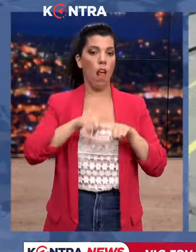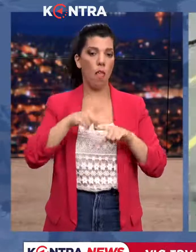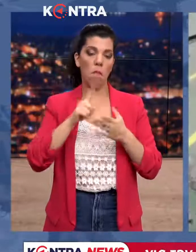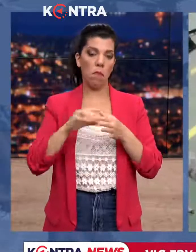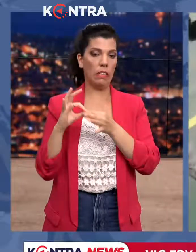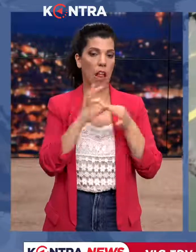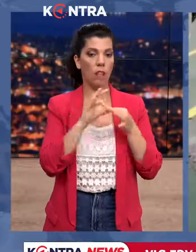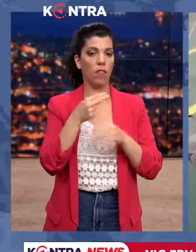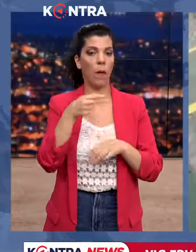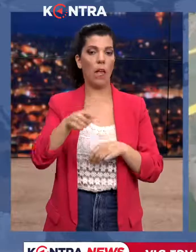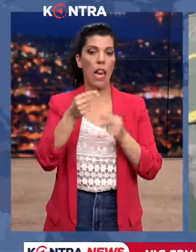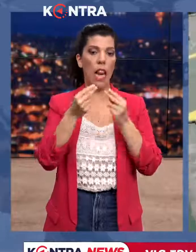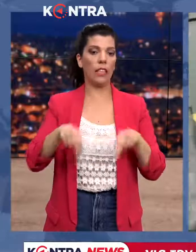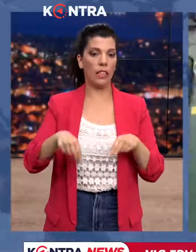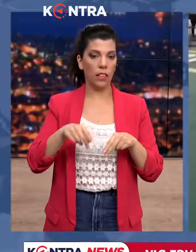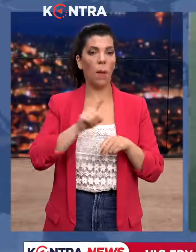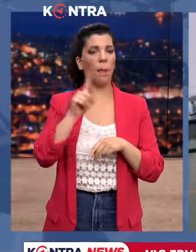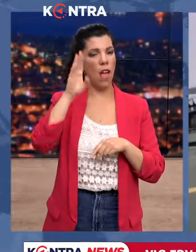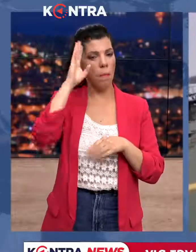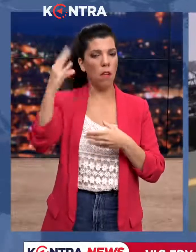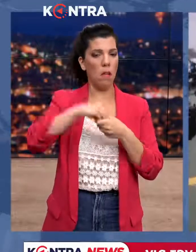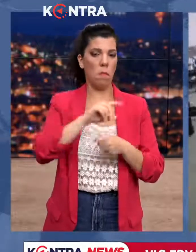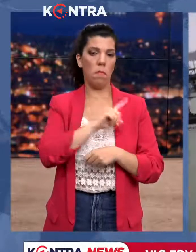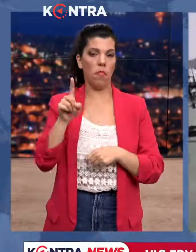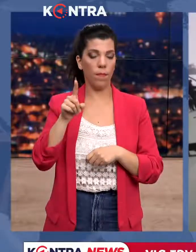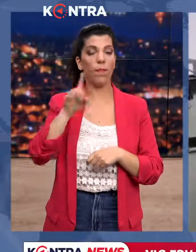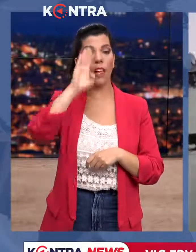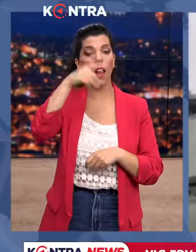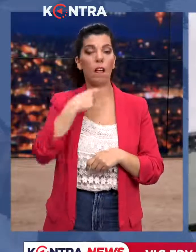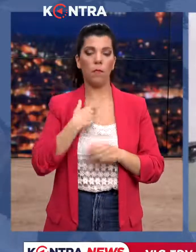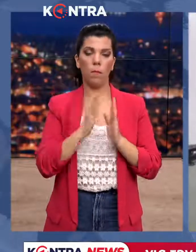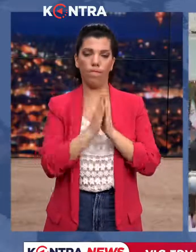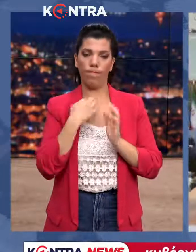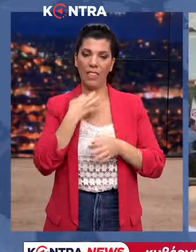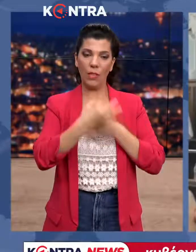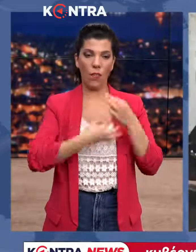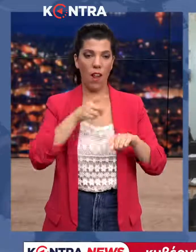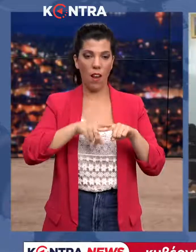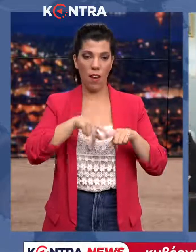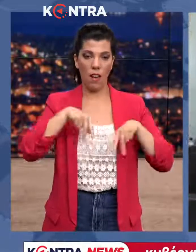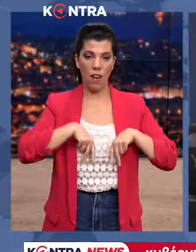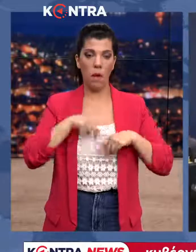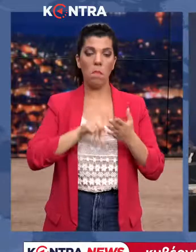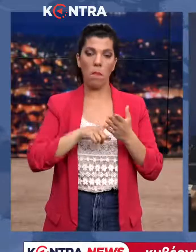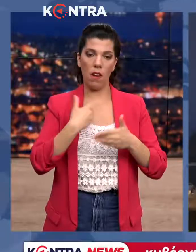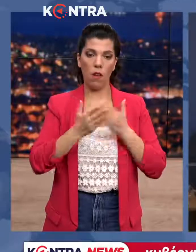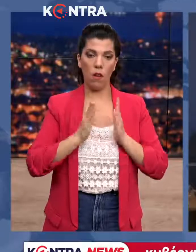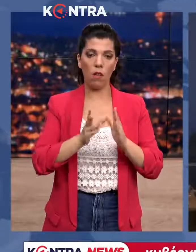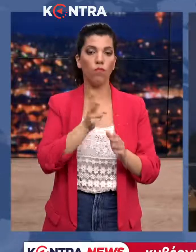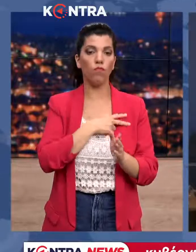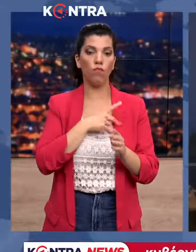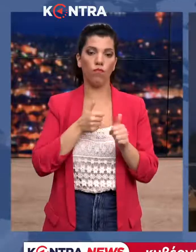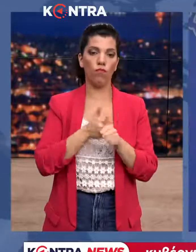για την επίλυση της κρίσης χωρίς την ανάμειξη των ηνωμένων πολιτειών συμβουλεύω την ελληνική κυβέρνηση να λάβει τη νόμιμη και